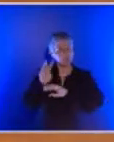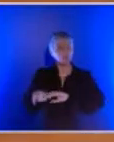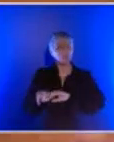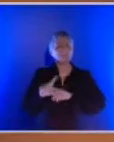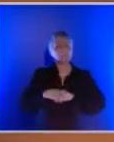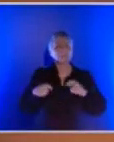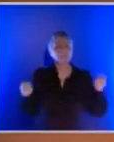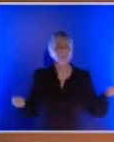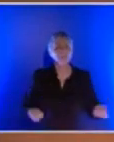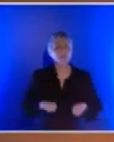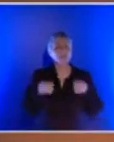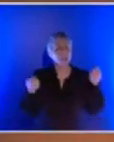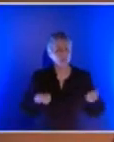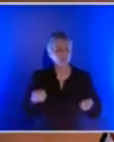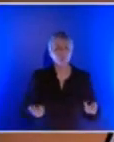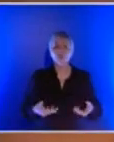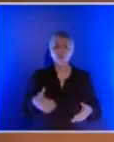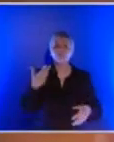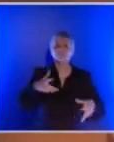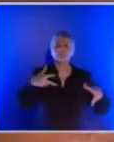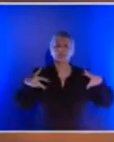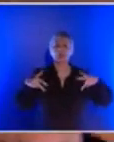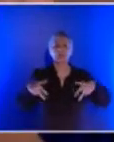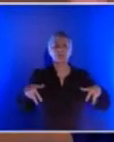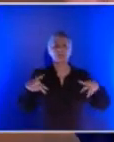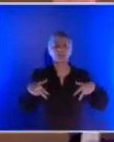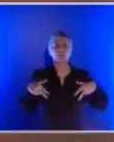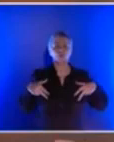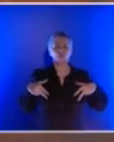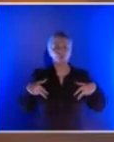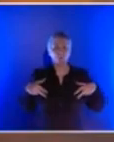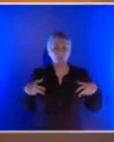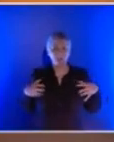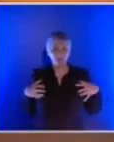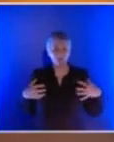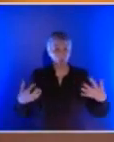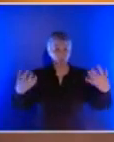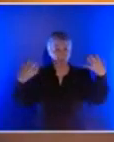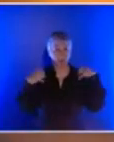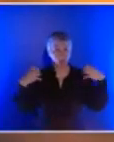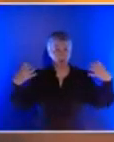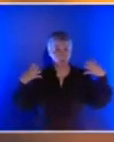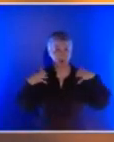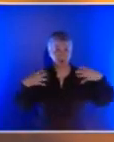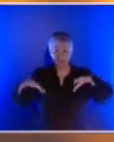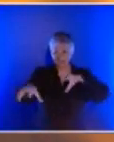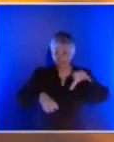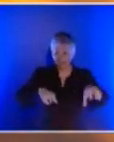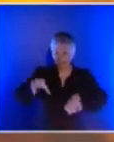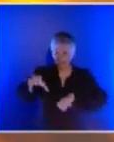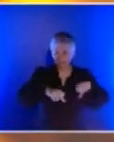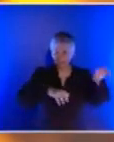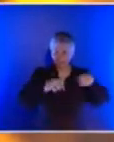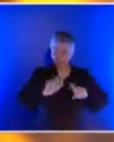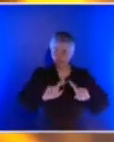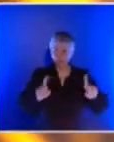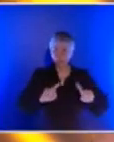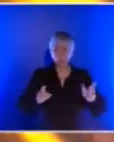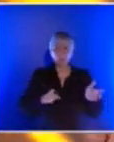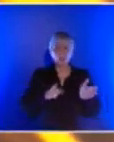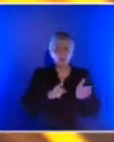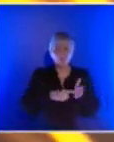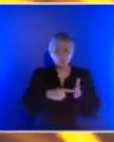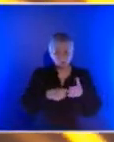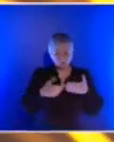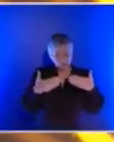της αποκέντρωσης του κράτους, μια μεγάλη αποκέντρωση που χρειάζεται το ελληνικό κράτος. Είναι τα